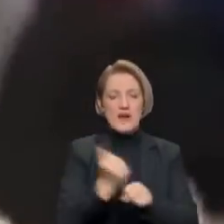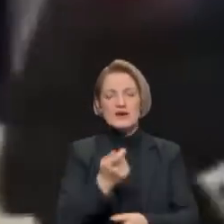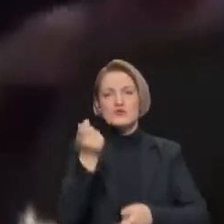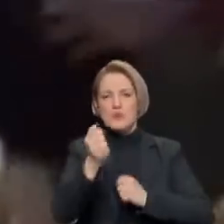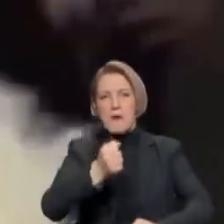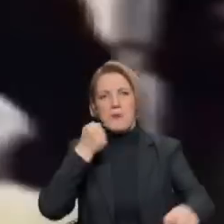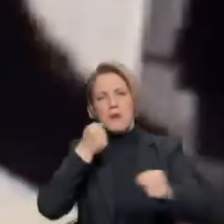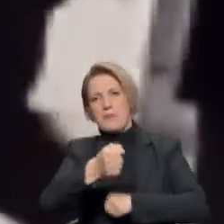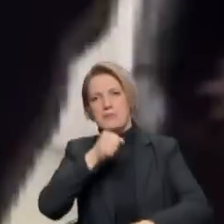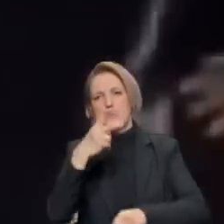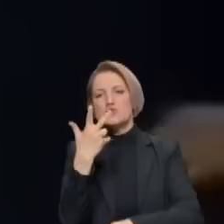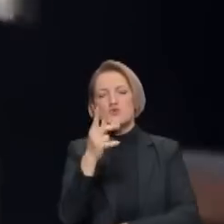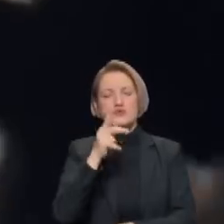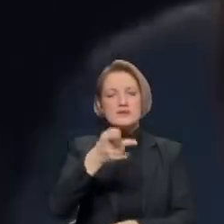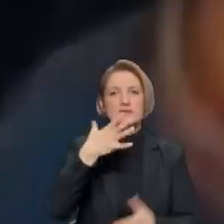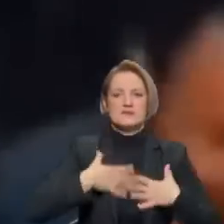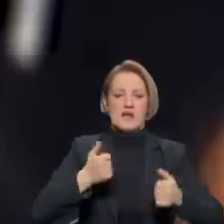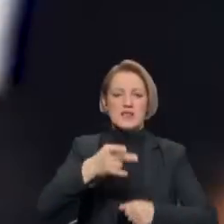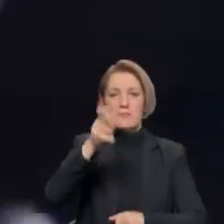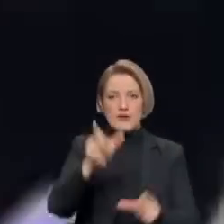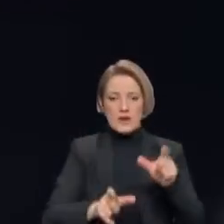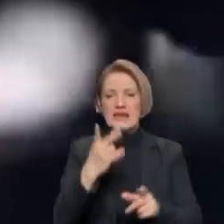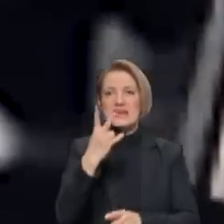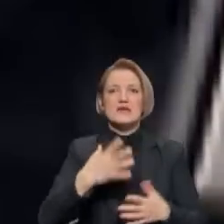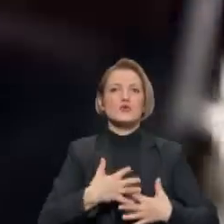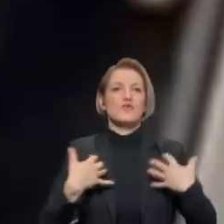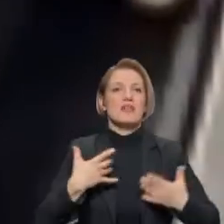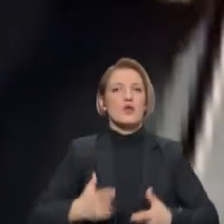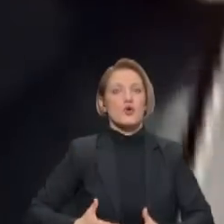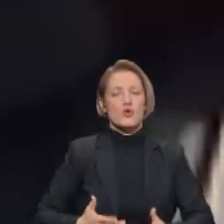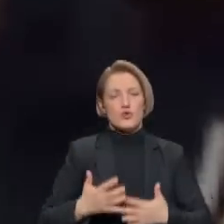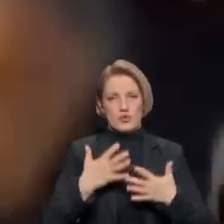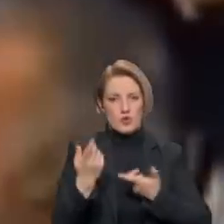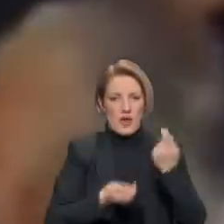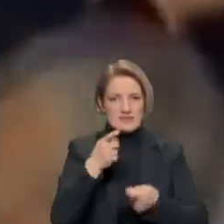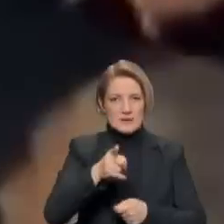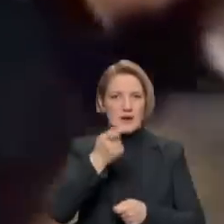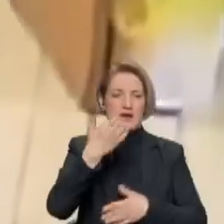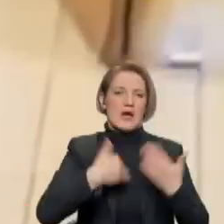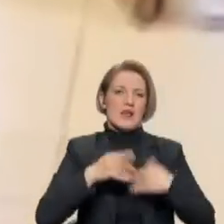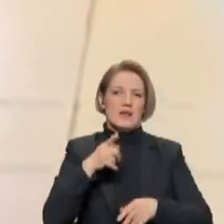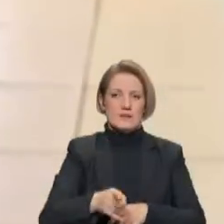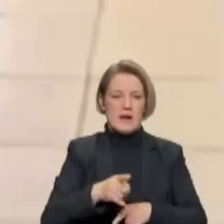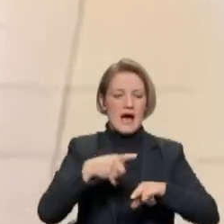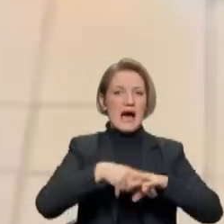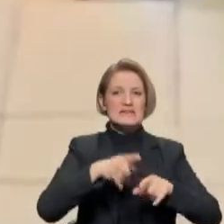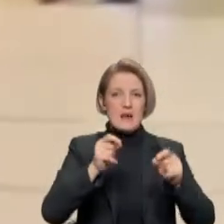sopalı, yumruklu saldırıda 3 sağlık personeliyle 2 güvenlik görevlisi yaralandı. Arbede sırasında saldırganlardan Hasan Bey aniden yere